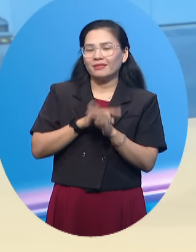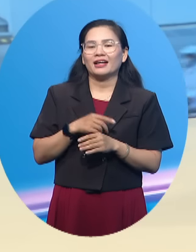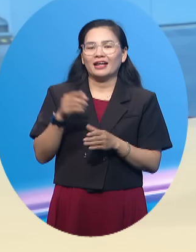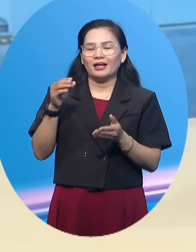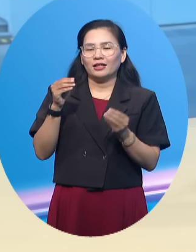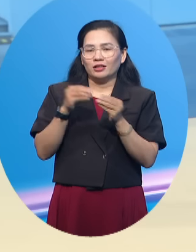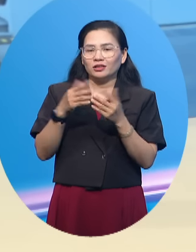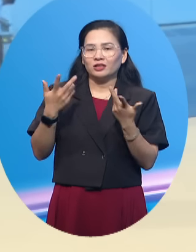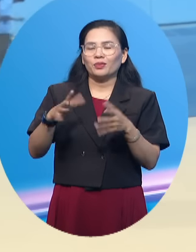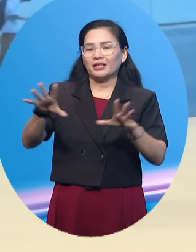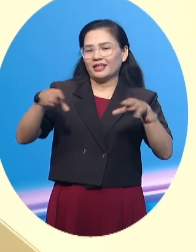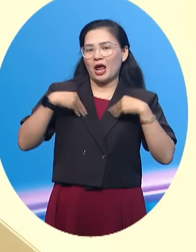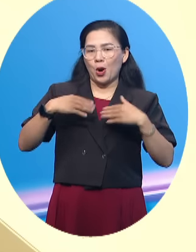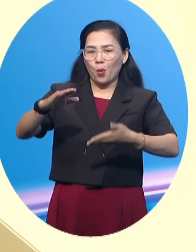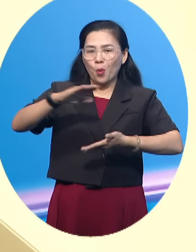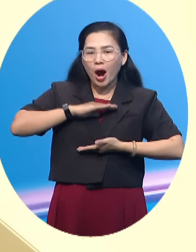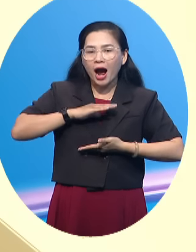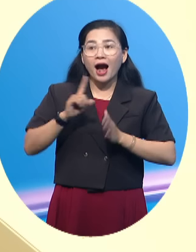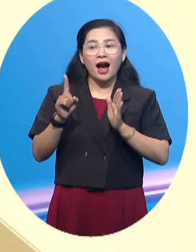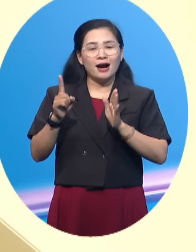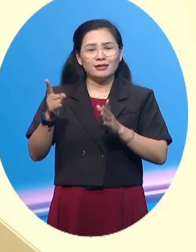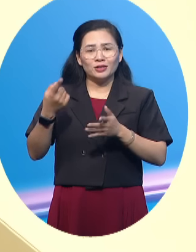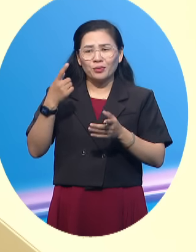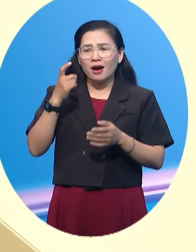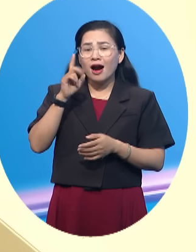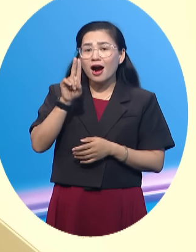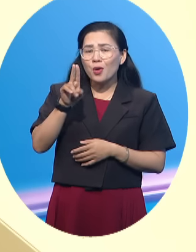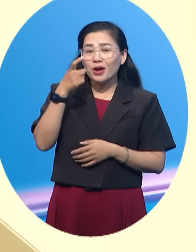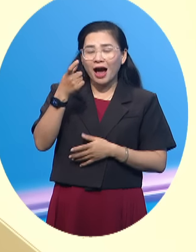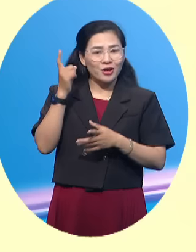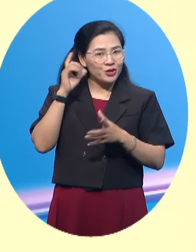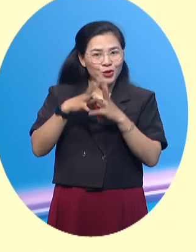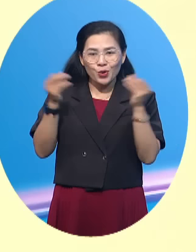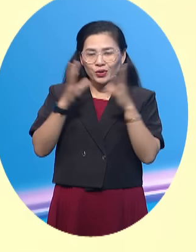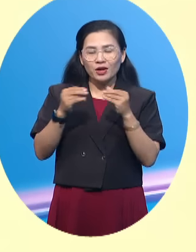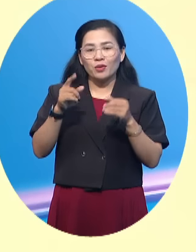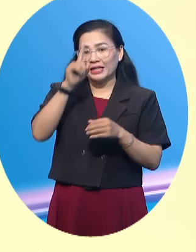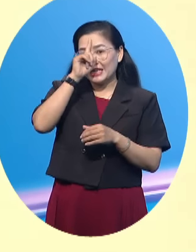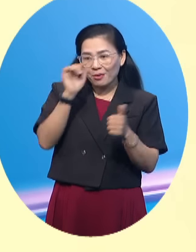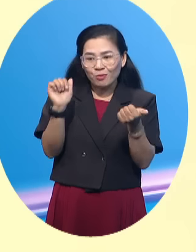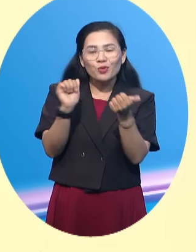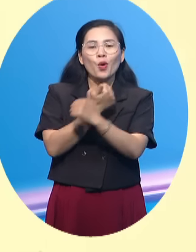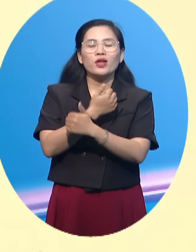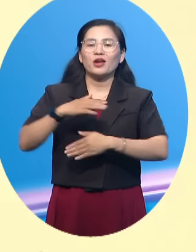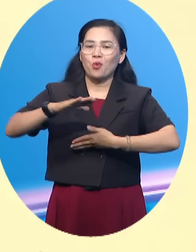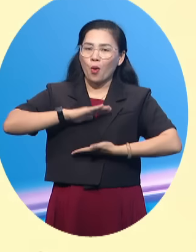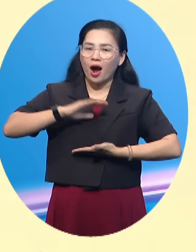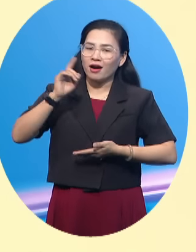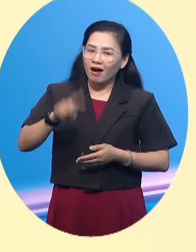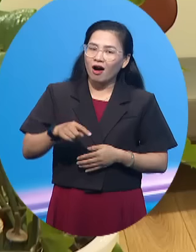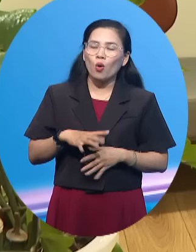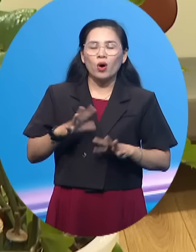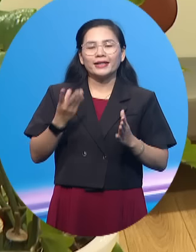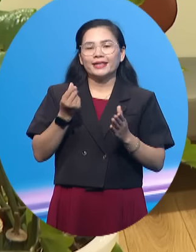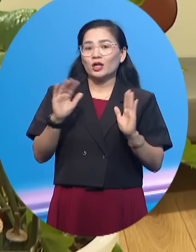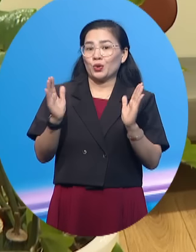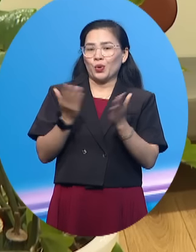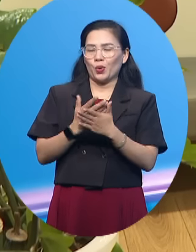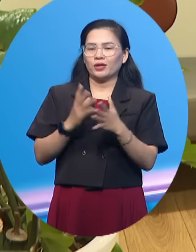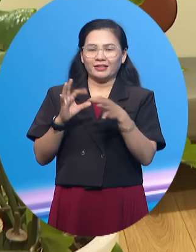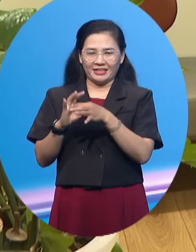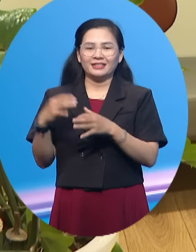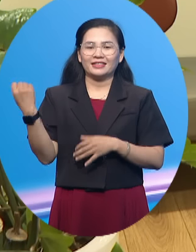Rewards cũng có thể nhận quà đổi ưu đãi thường xuyên chỉ từ 9 điểm, linh hoạt đổi điểm thành quà tặng hoặc thành tiền để sử dụng tại các đối tác liên